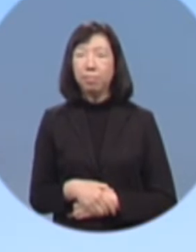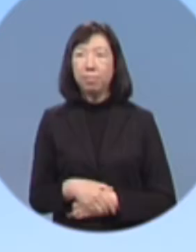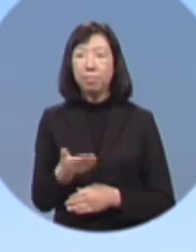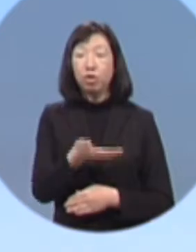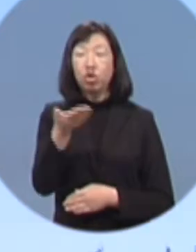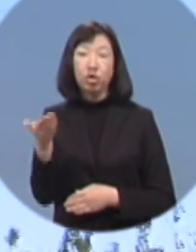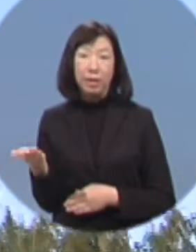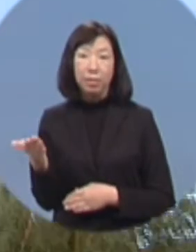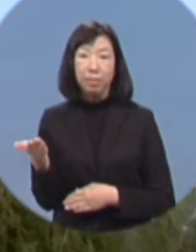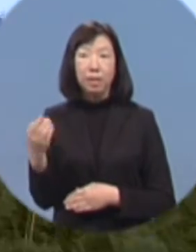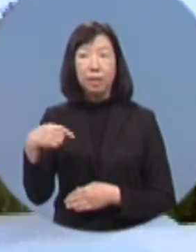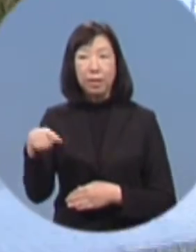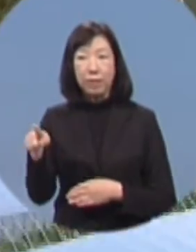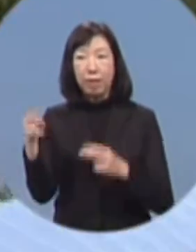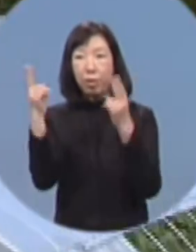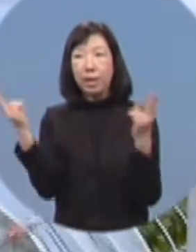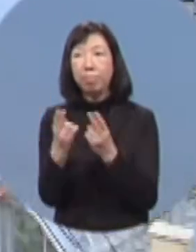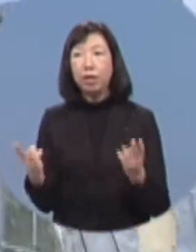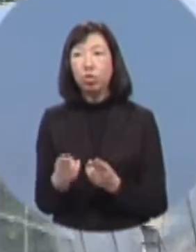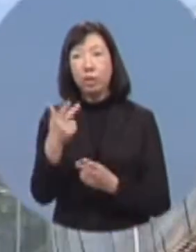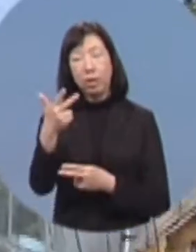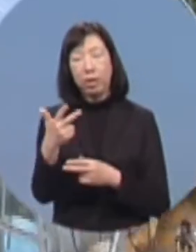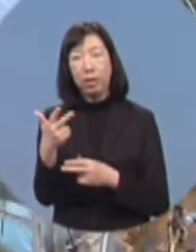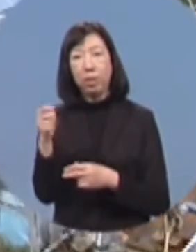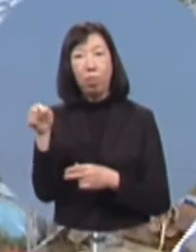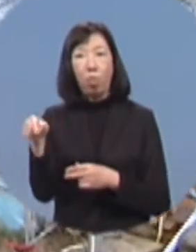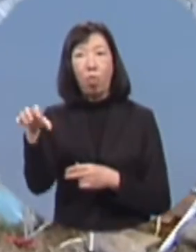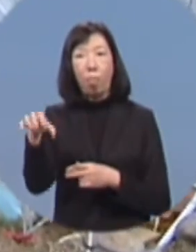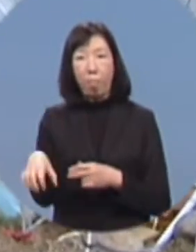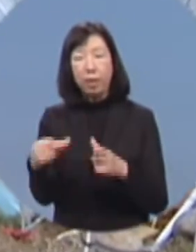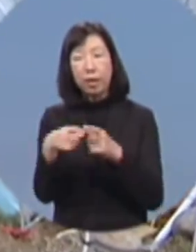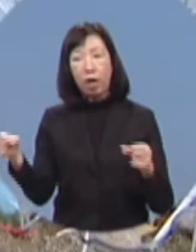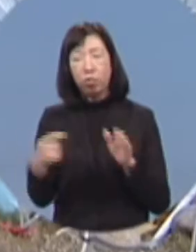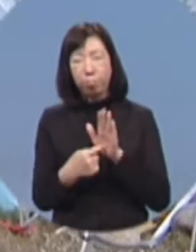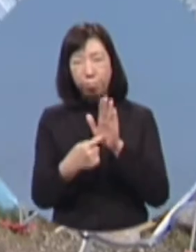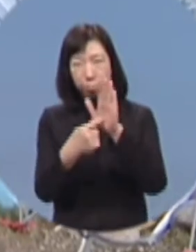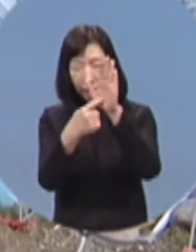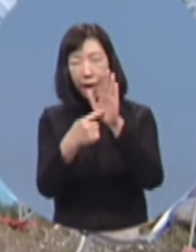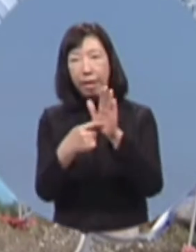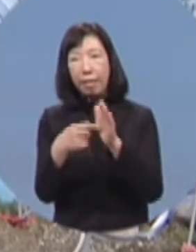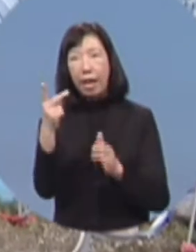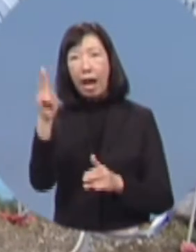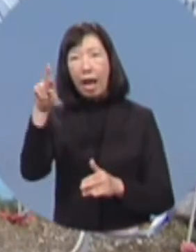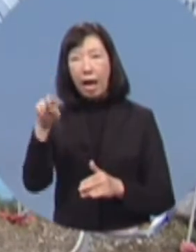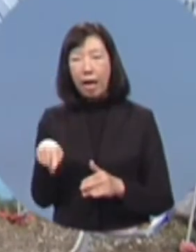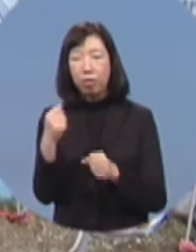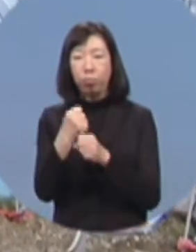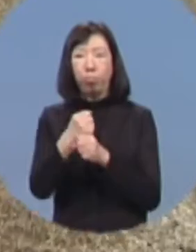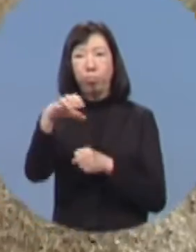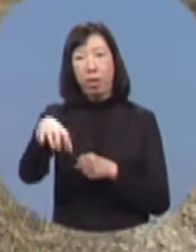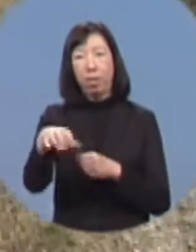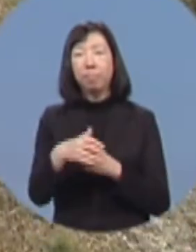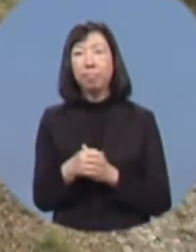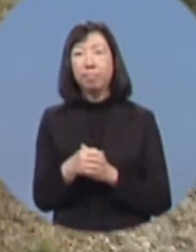続いて訪ねたのは君津市。君津市は全国でも有数のカラーの生産地ということです。